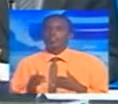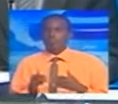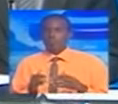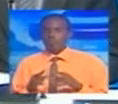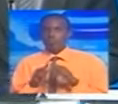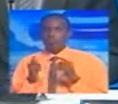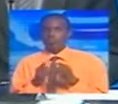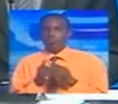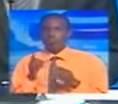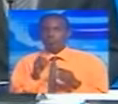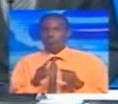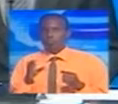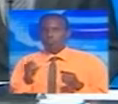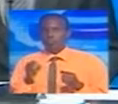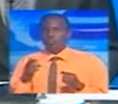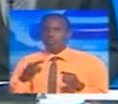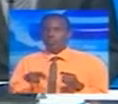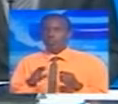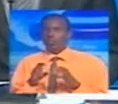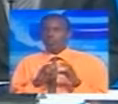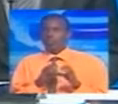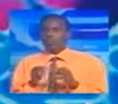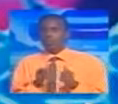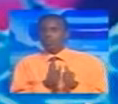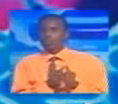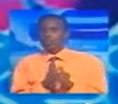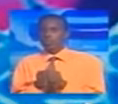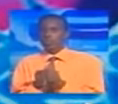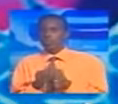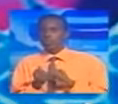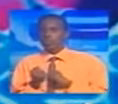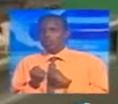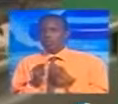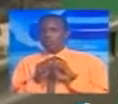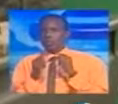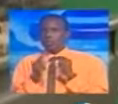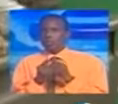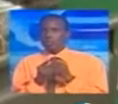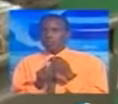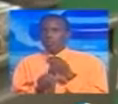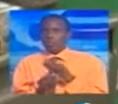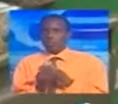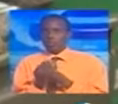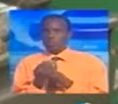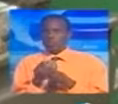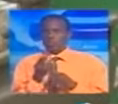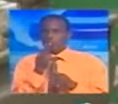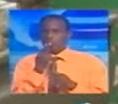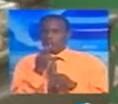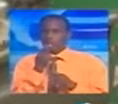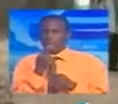l'actualité nationale, le service de la douane, en étroite collaboration avec les forces armées, a permis ce matin la saisie d'une grande quantité de